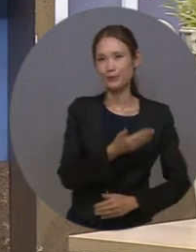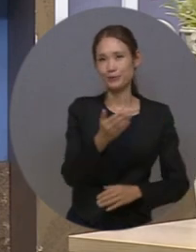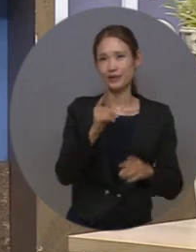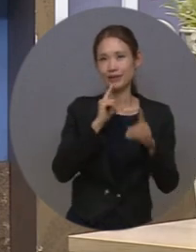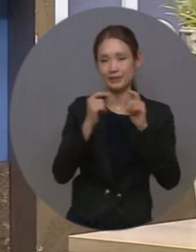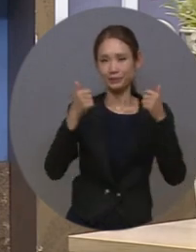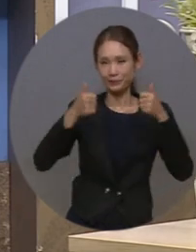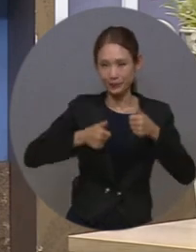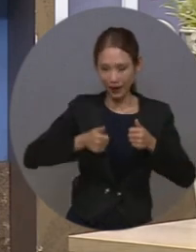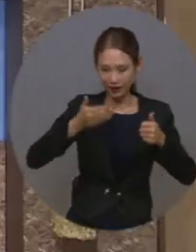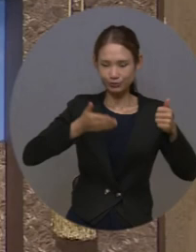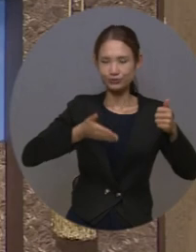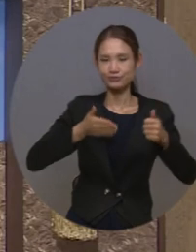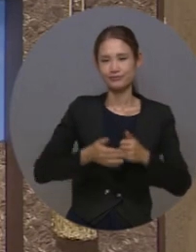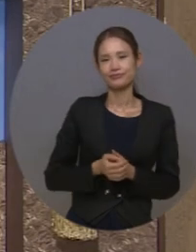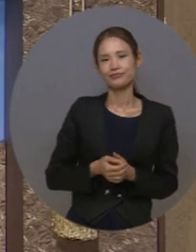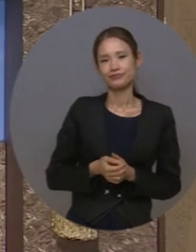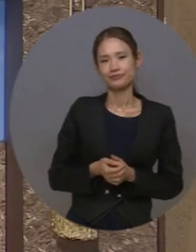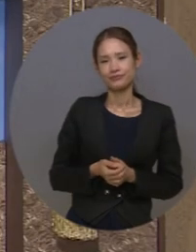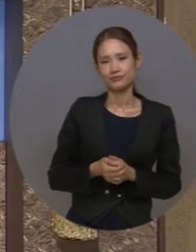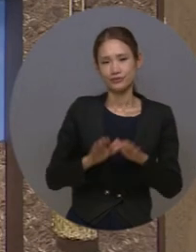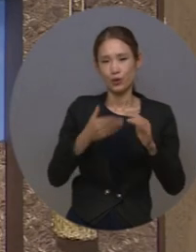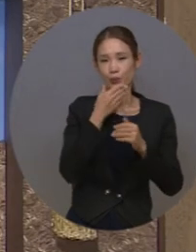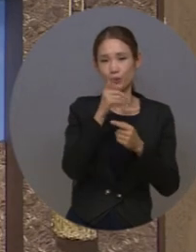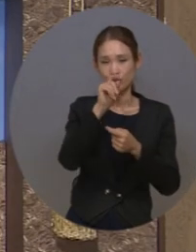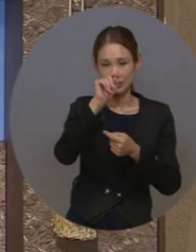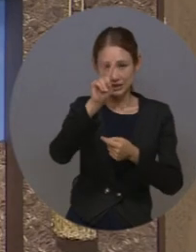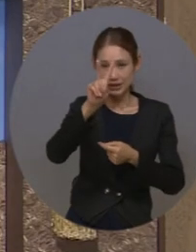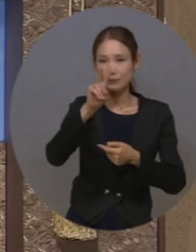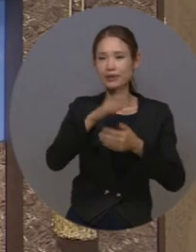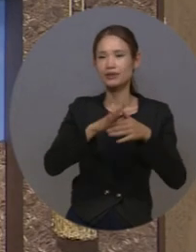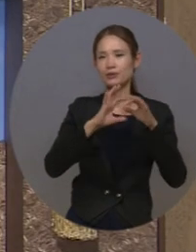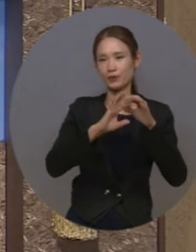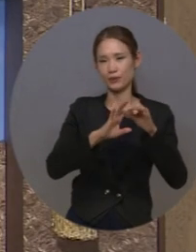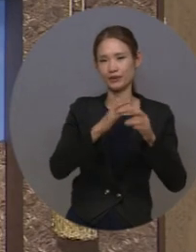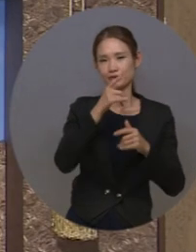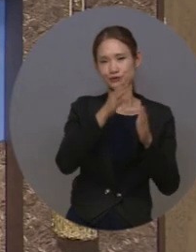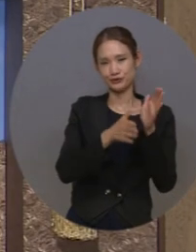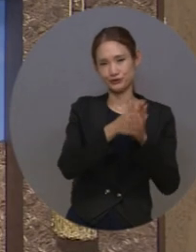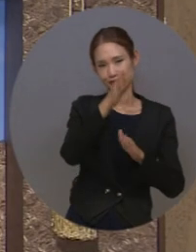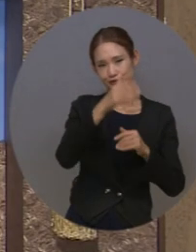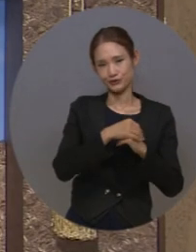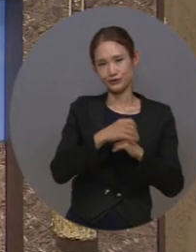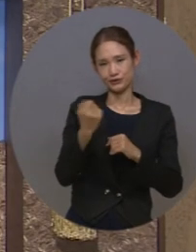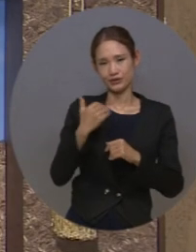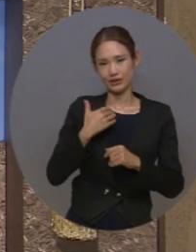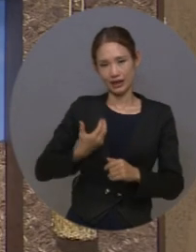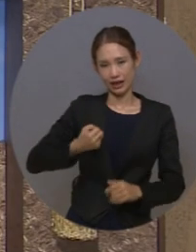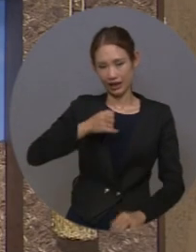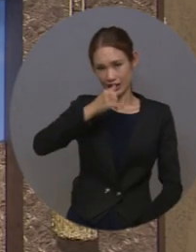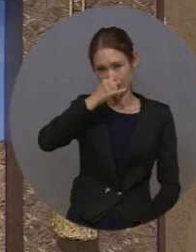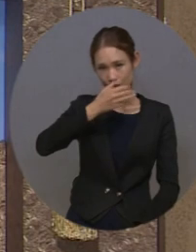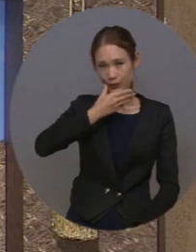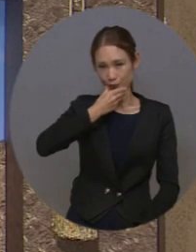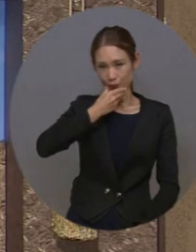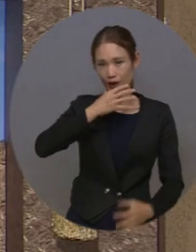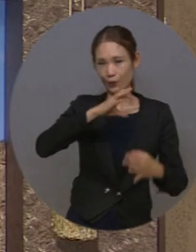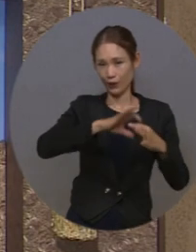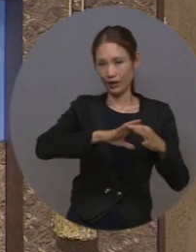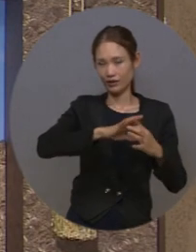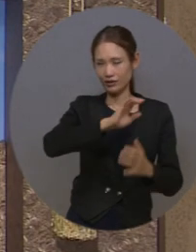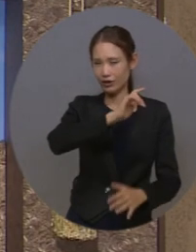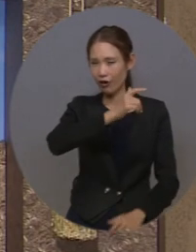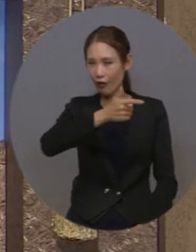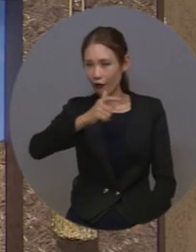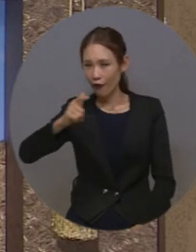인사 말씀해 주시죠. 네, 예, 오늘 복지TV를 통해서 우리 수원시 또 제가 갖고 있는 복지에